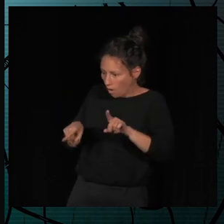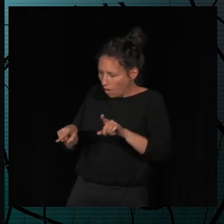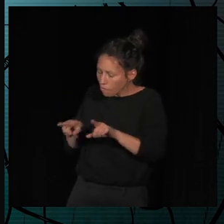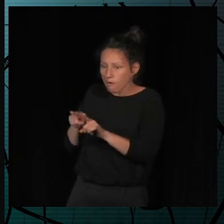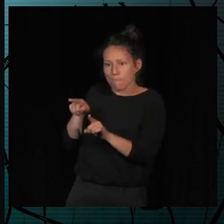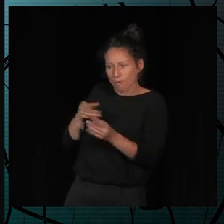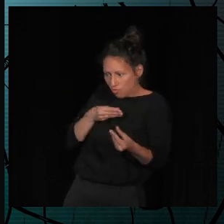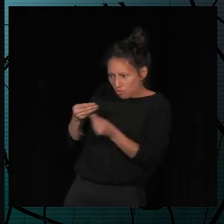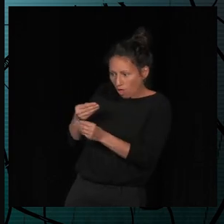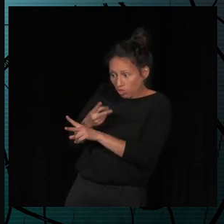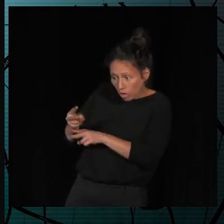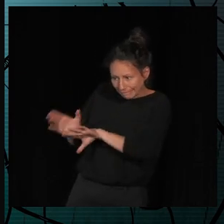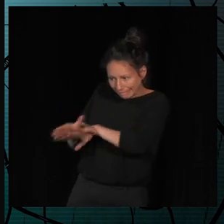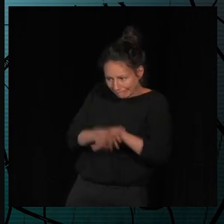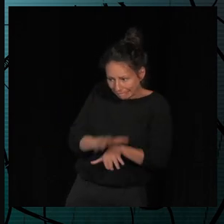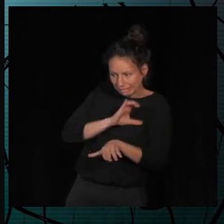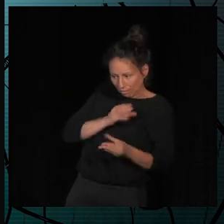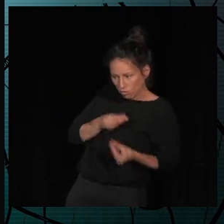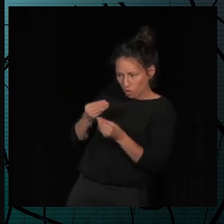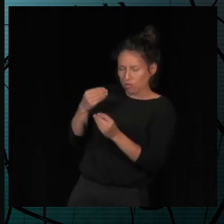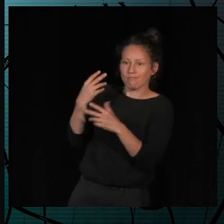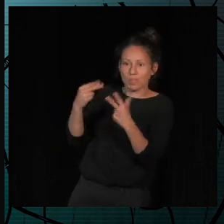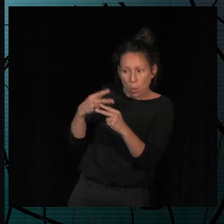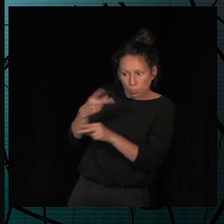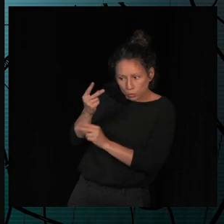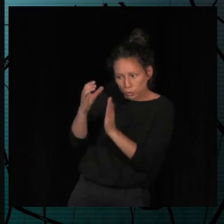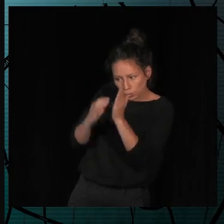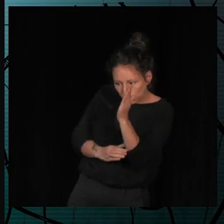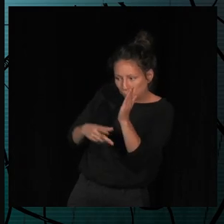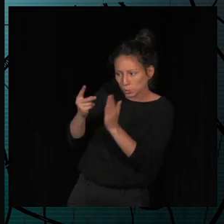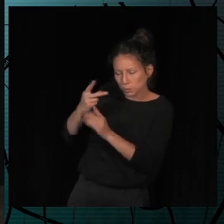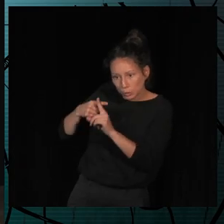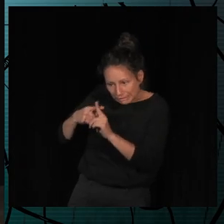voilà petit message un peu militant mais positif quand même pour